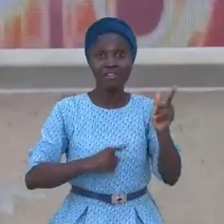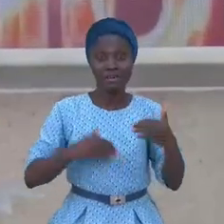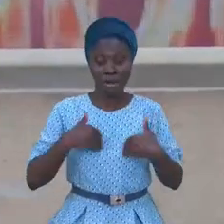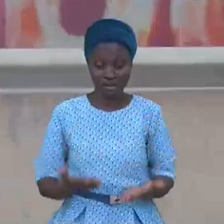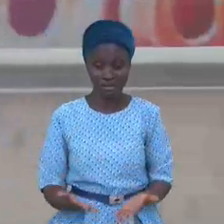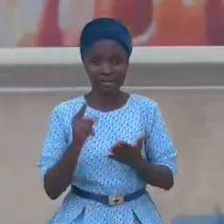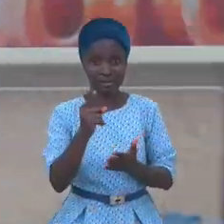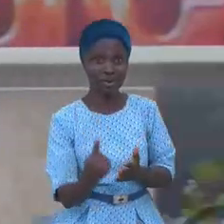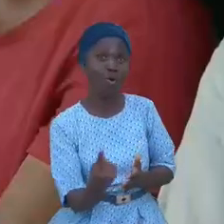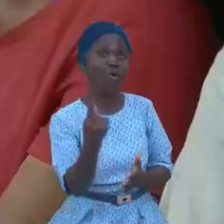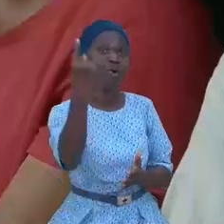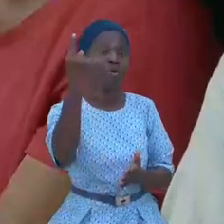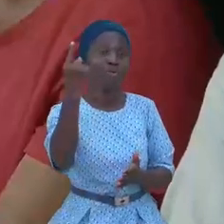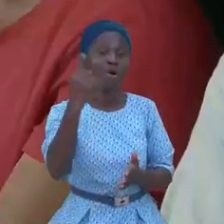élevé.